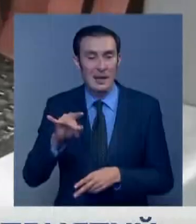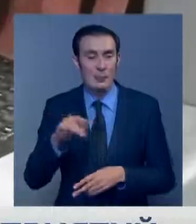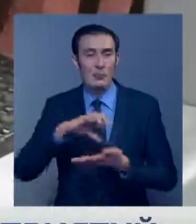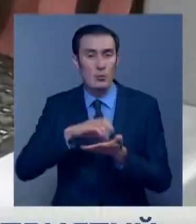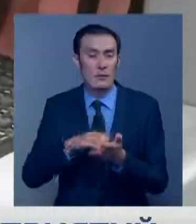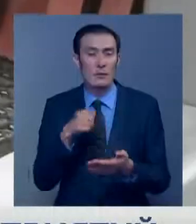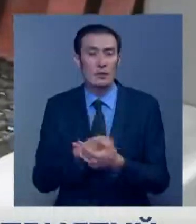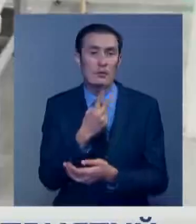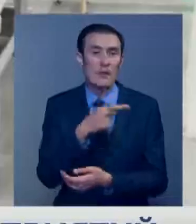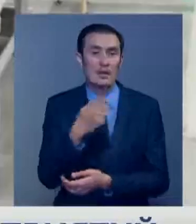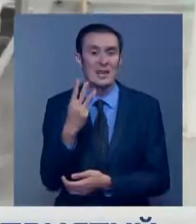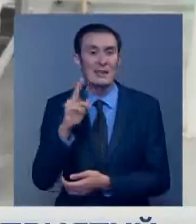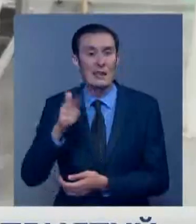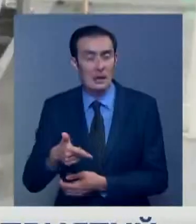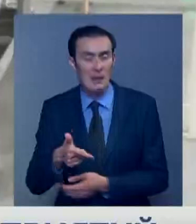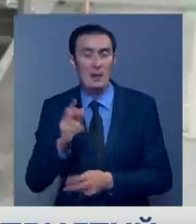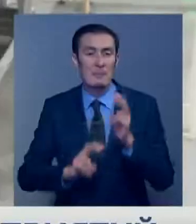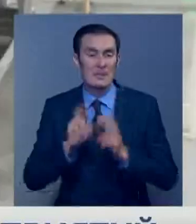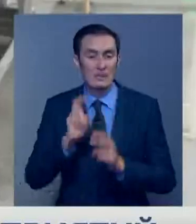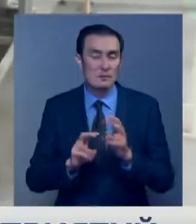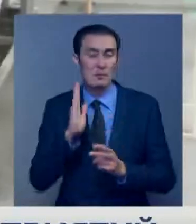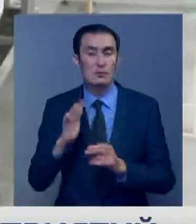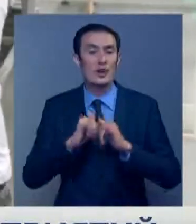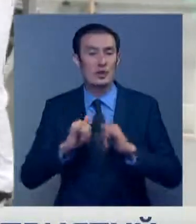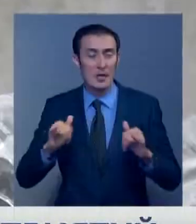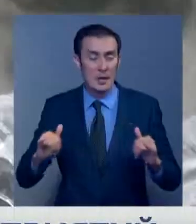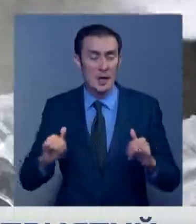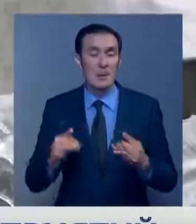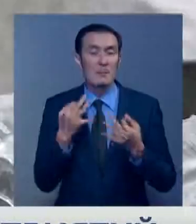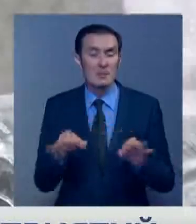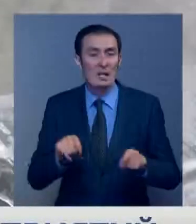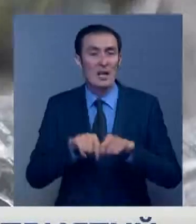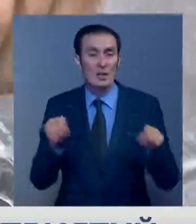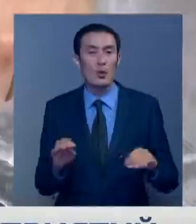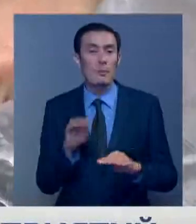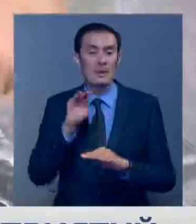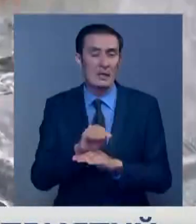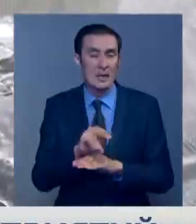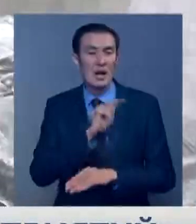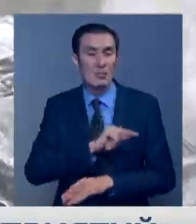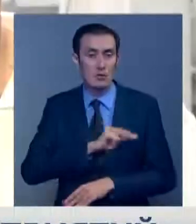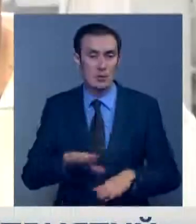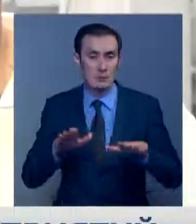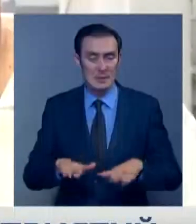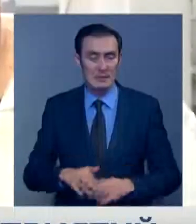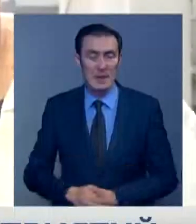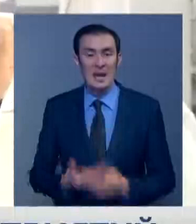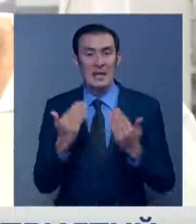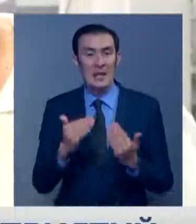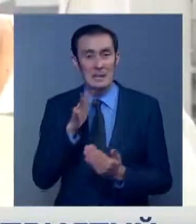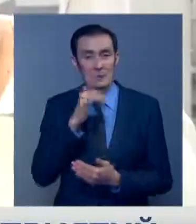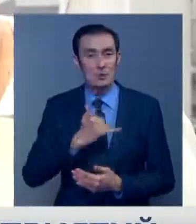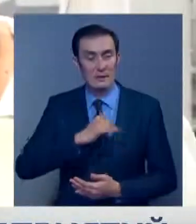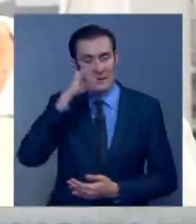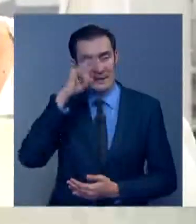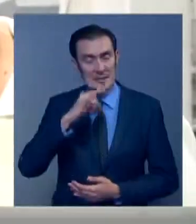2-3 килограммов. В скором времени линию производства собираются расширять. Это позволит открыть дополнительные рабочие места. На данный момент по